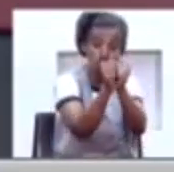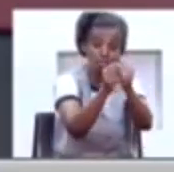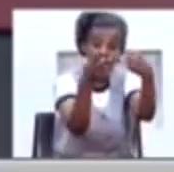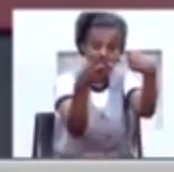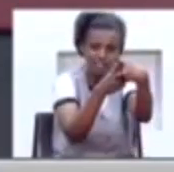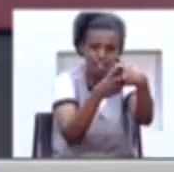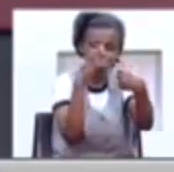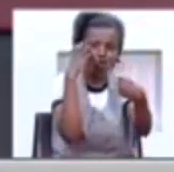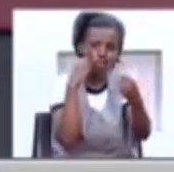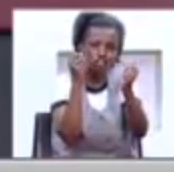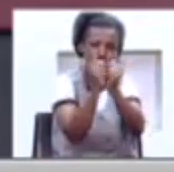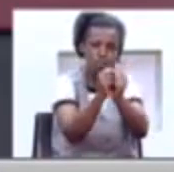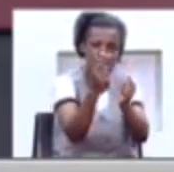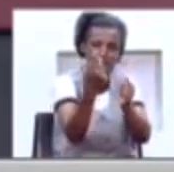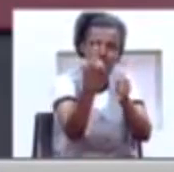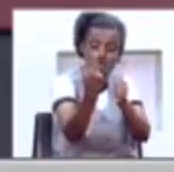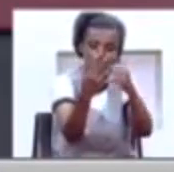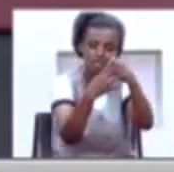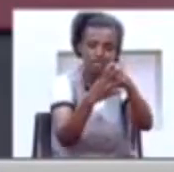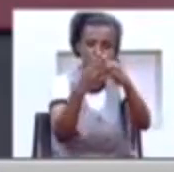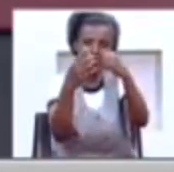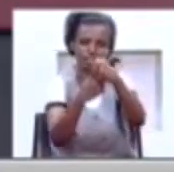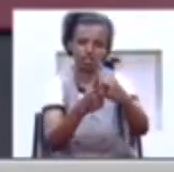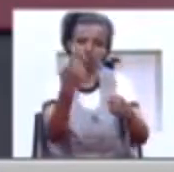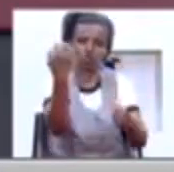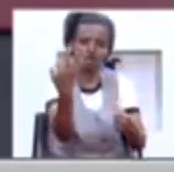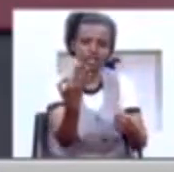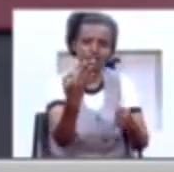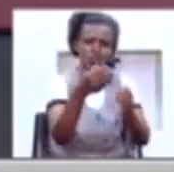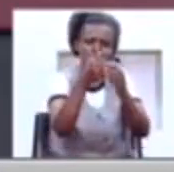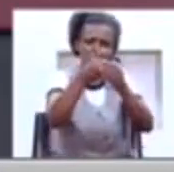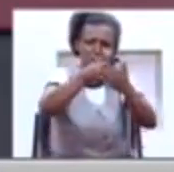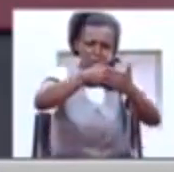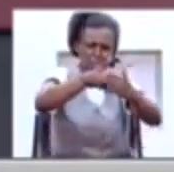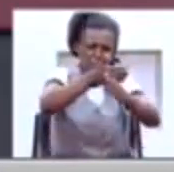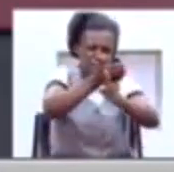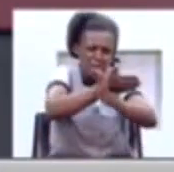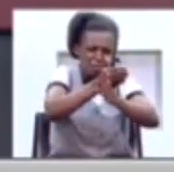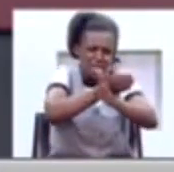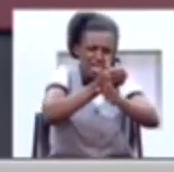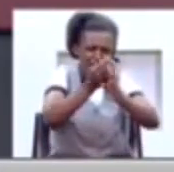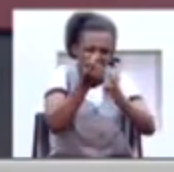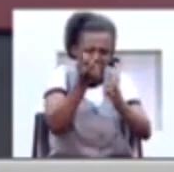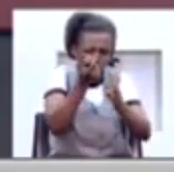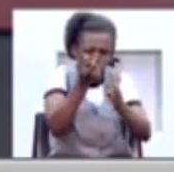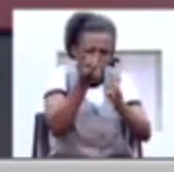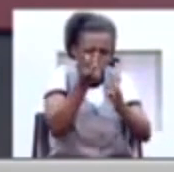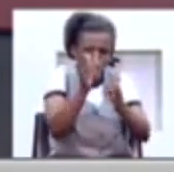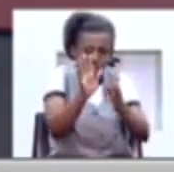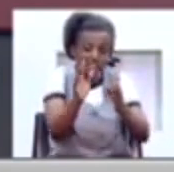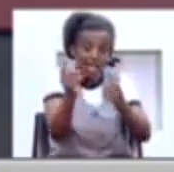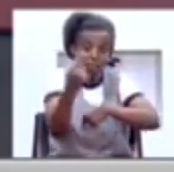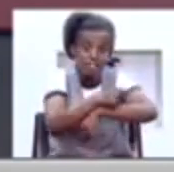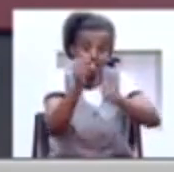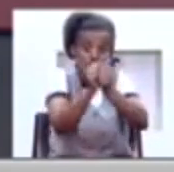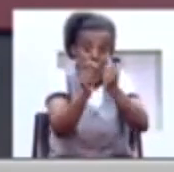17 z'ukwa 12 1963 kuvuga mbere gatoya urumva hari hasigaye iminsi 6